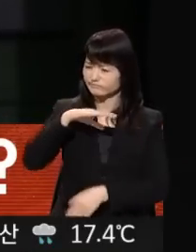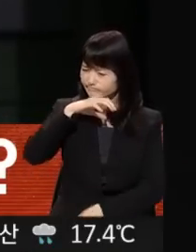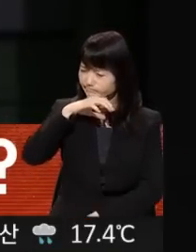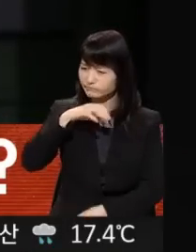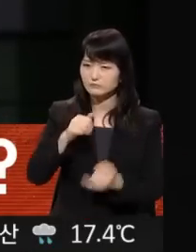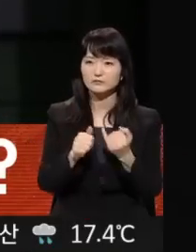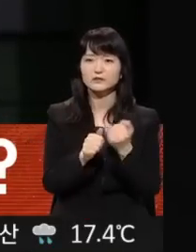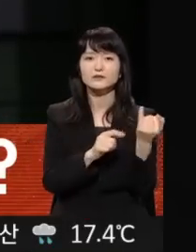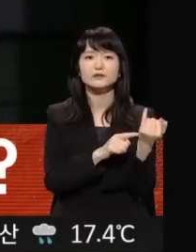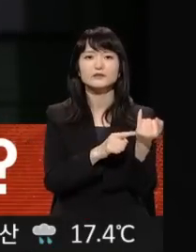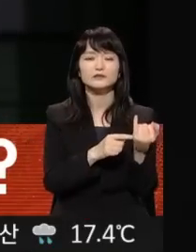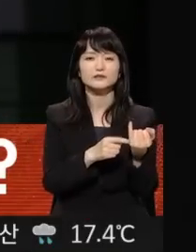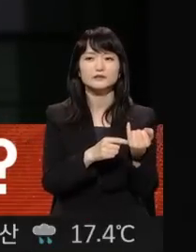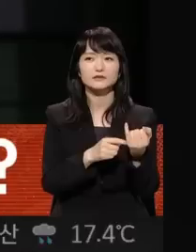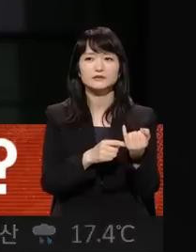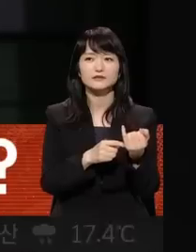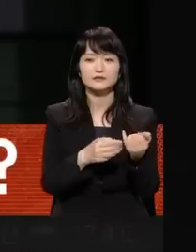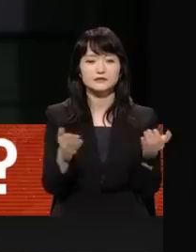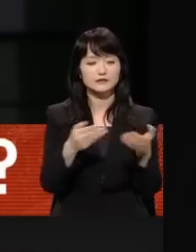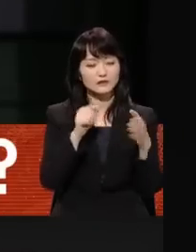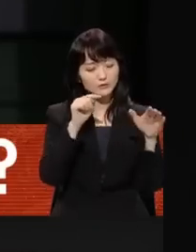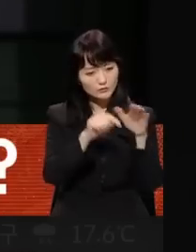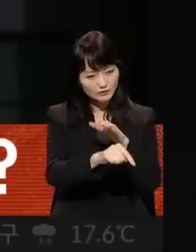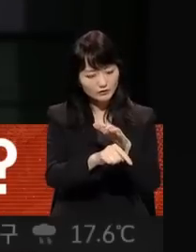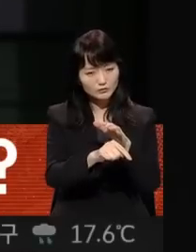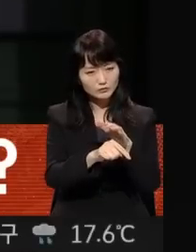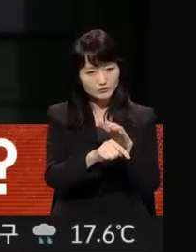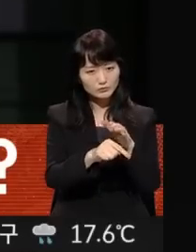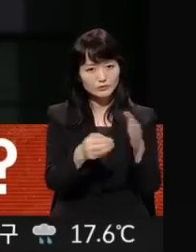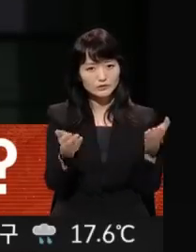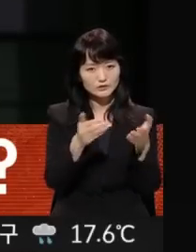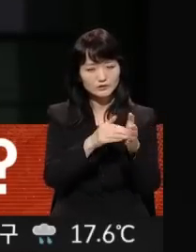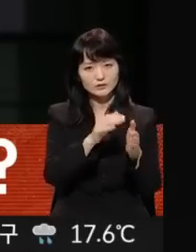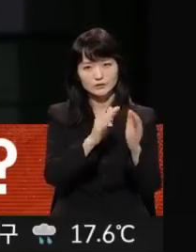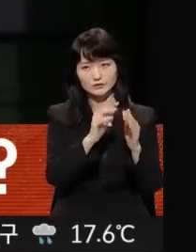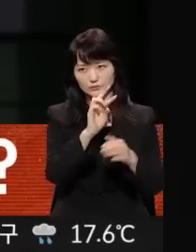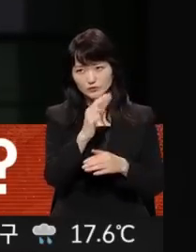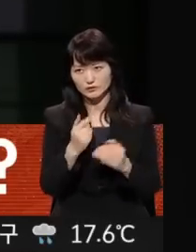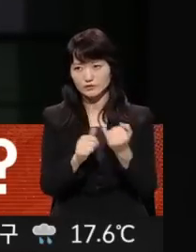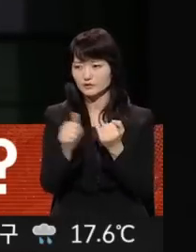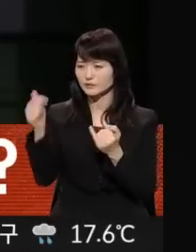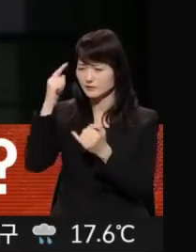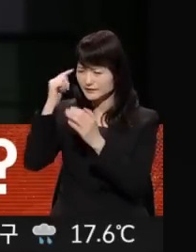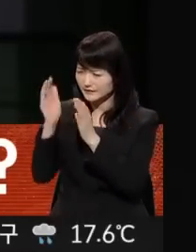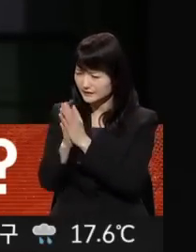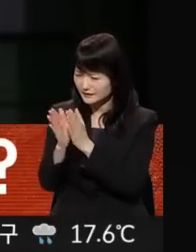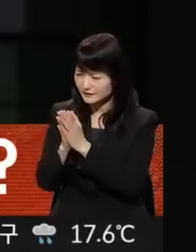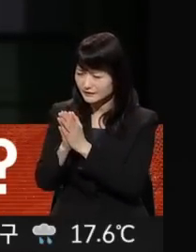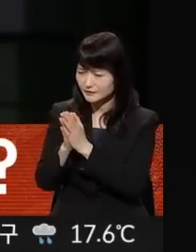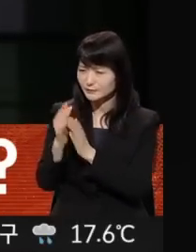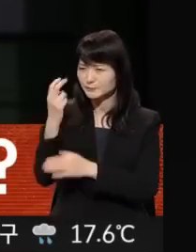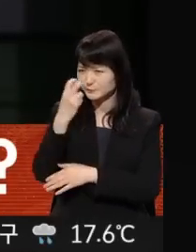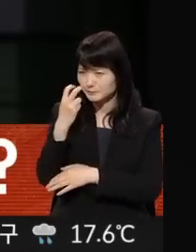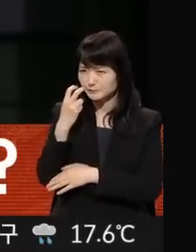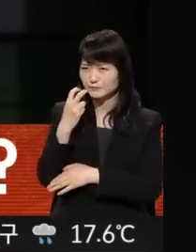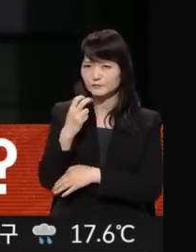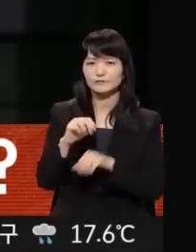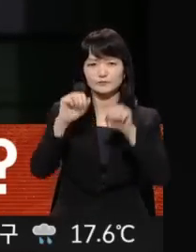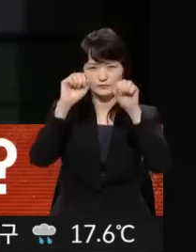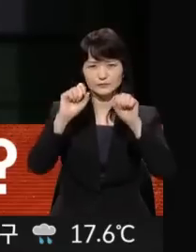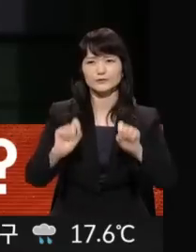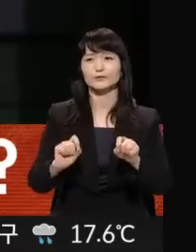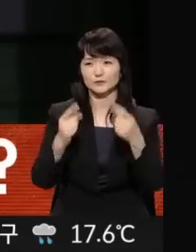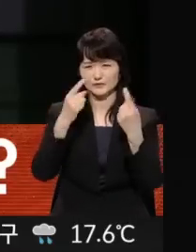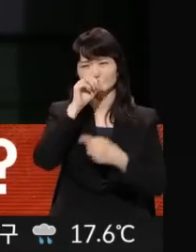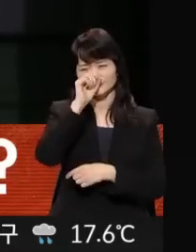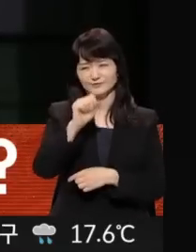보니까이 안에도 출퇴근을 하더라고요 어차피 맞벌인데 남편분은 알아서 챙겨 드시면 되지 않을까 싶고 또 운동도 같이 하면 좋지 않을까요